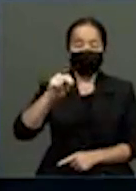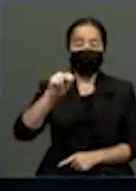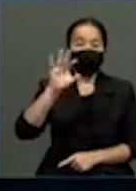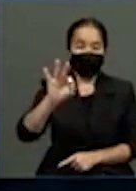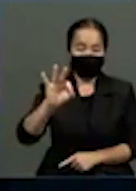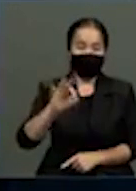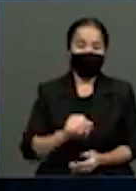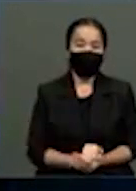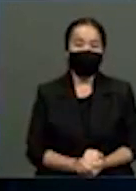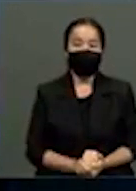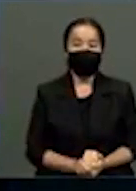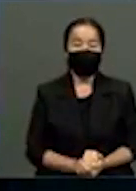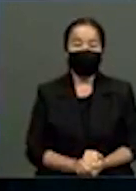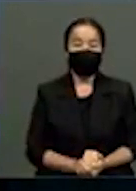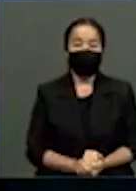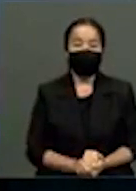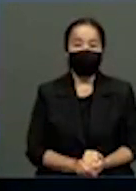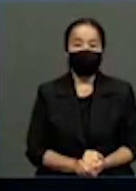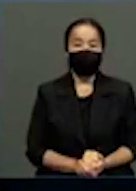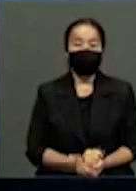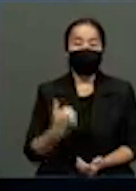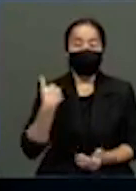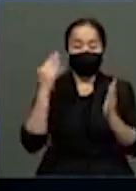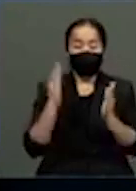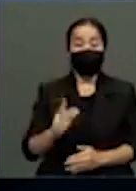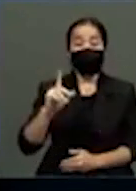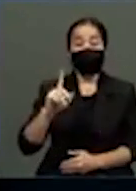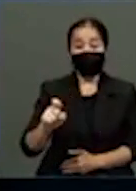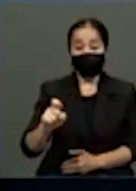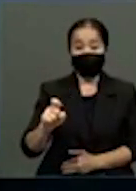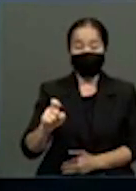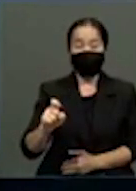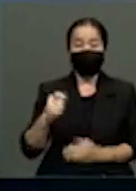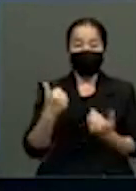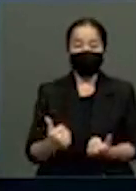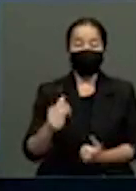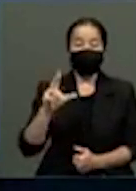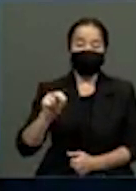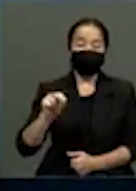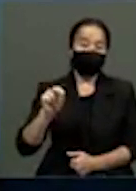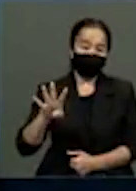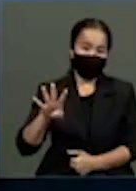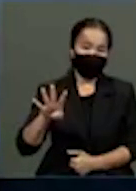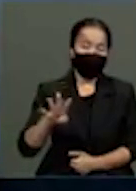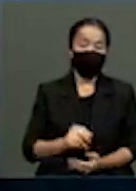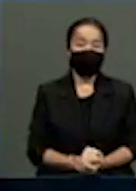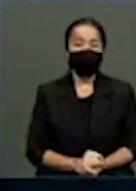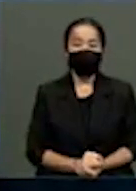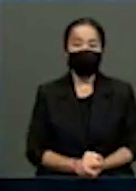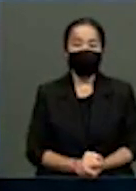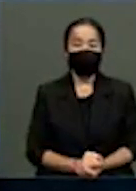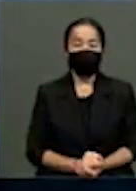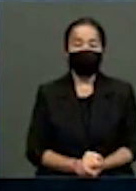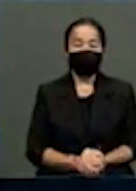4,439 รายนะครับแล้วก็มียอดผู้เสียชีวิตยังเป็นเลข2หลักอยู่นะครับคือ34ก็ทำให้ยอด